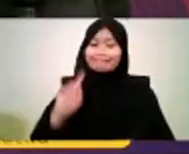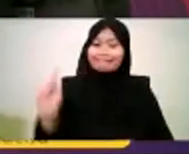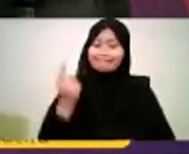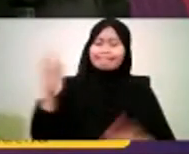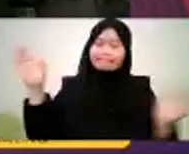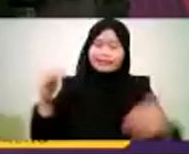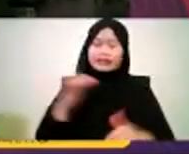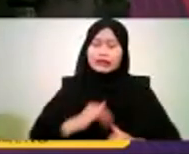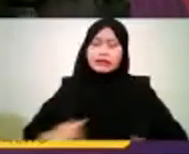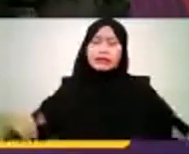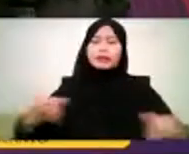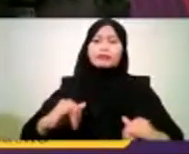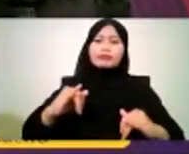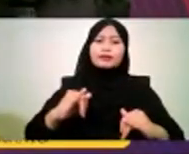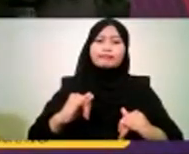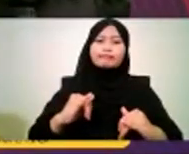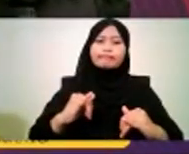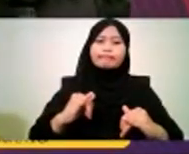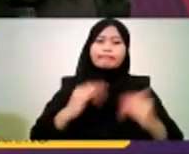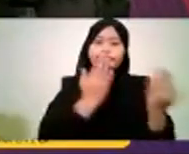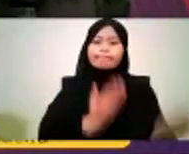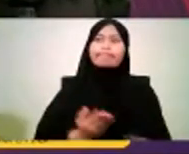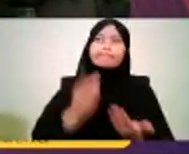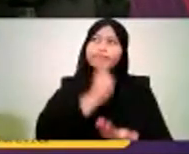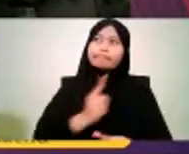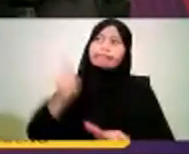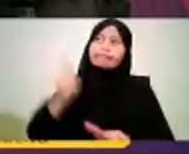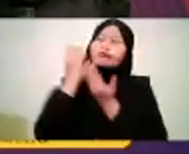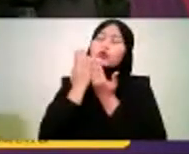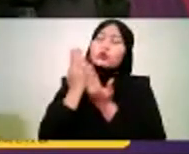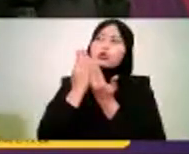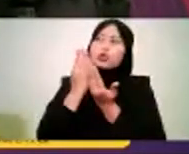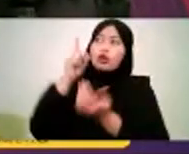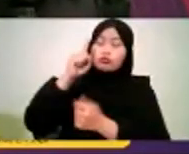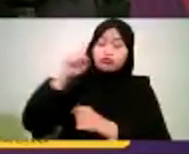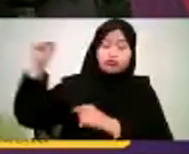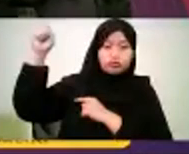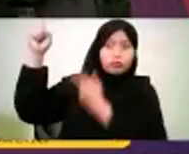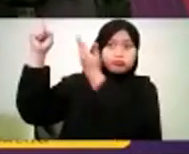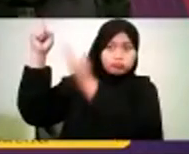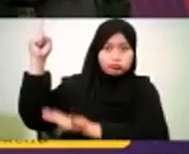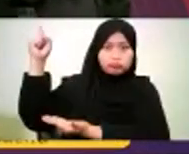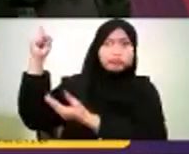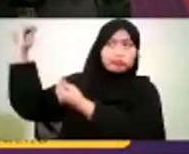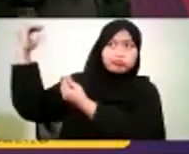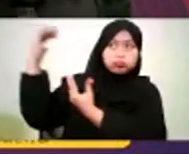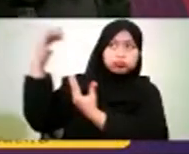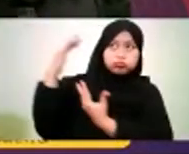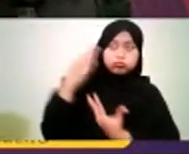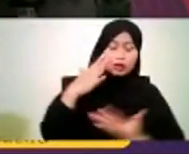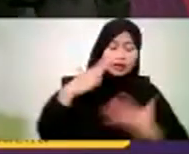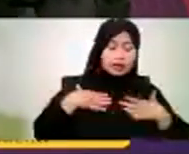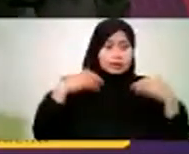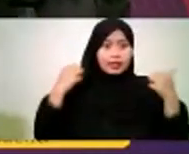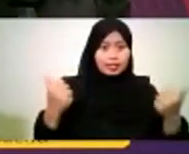bersama-sama memanjatkan puji syukur kehadirat Allah Subhanahu Wa Ta'ala yang telah memberikan kelimpahan kesehatan